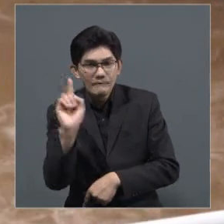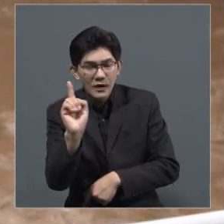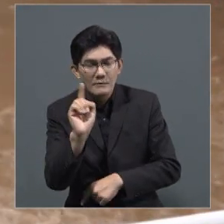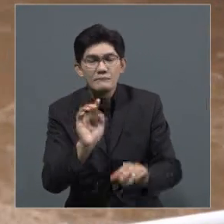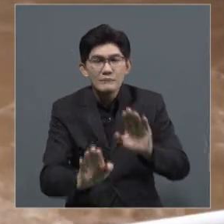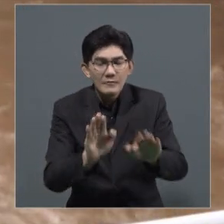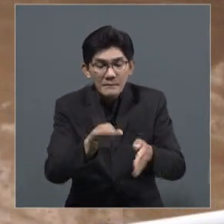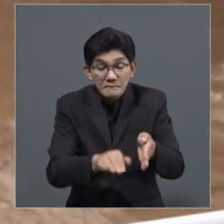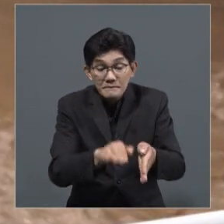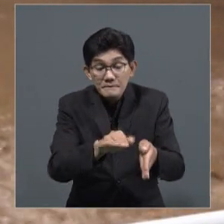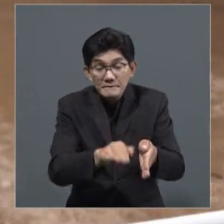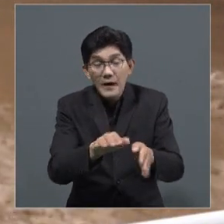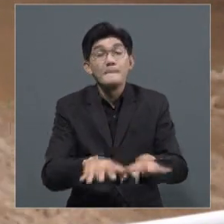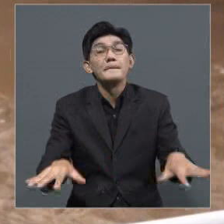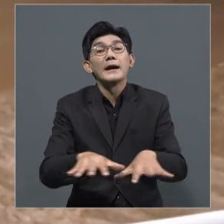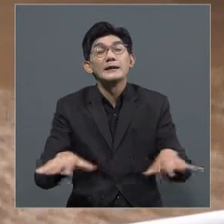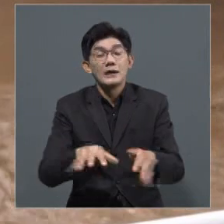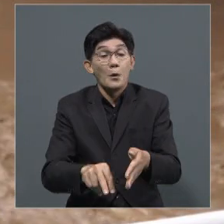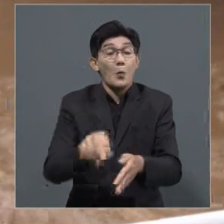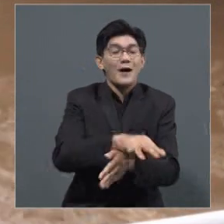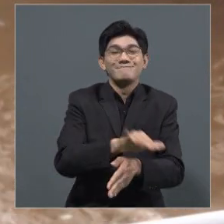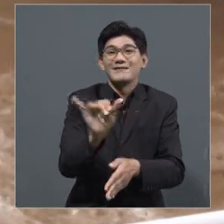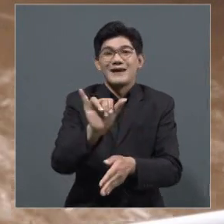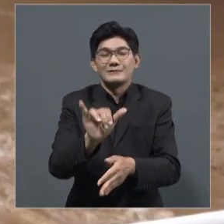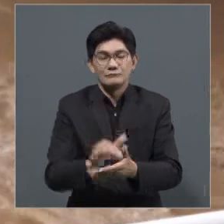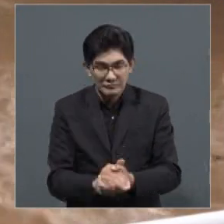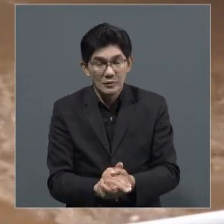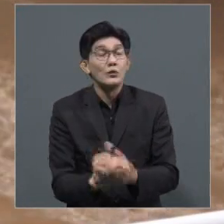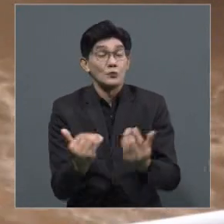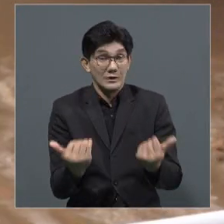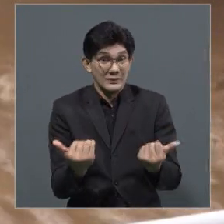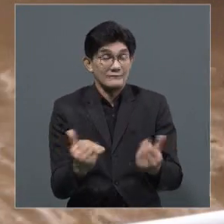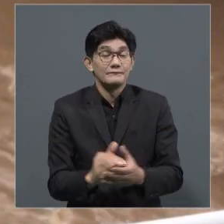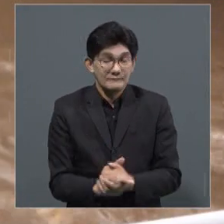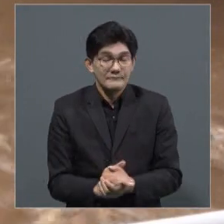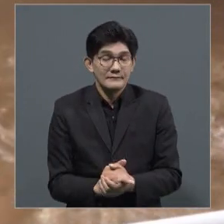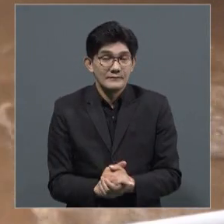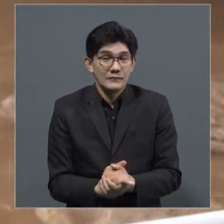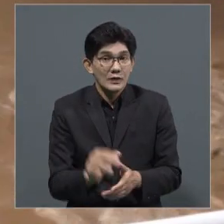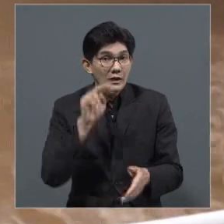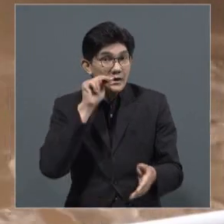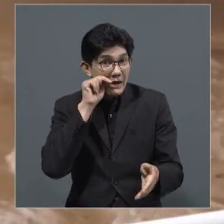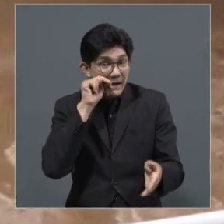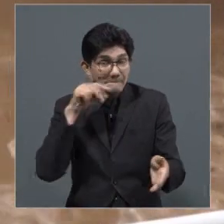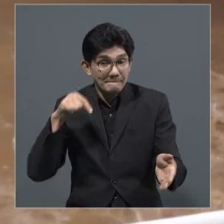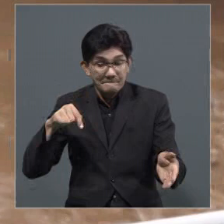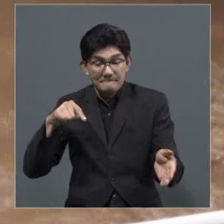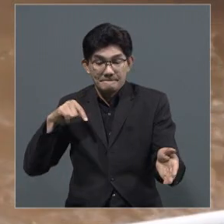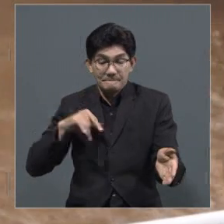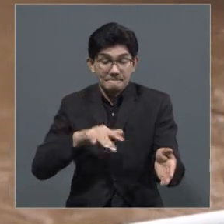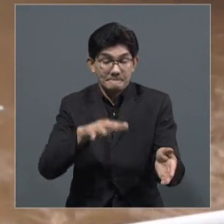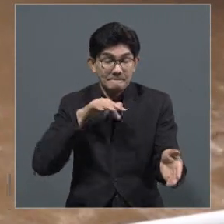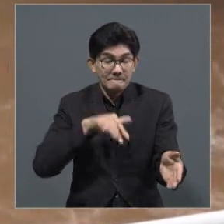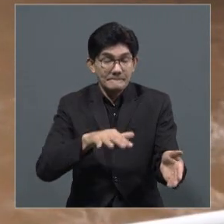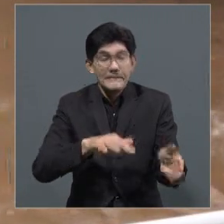ยังอยู่ในระดับปกตินะครับไม่ล้นตลิ่งสำหรับวันนี้ครับซึ่งมวลน้ำจากพื้นที่ตอนบนไม่ว่าจาก